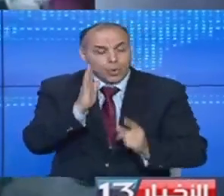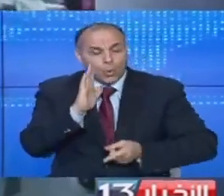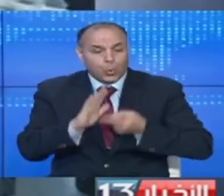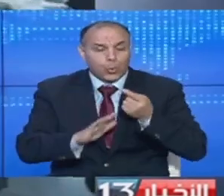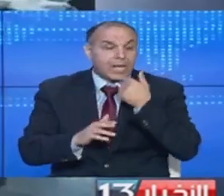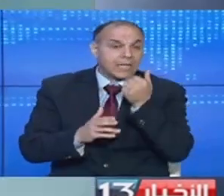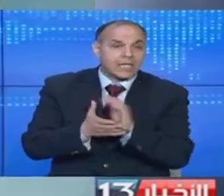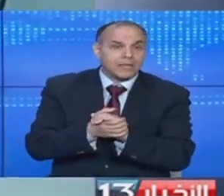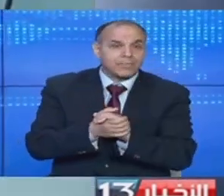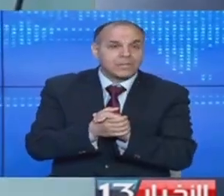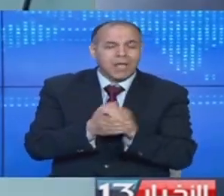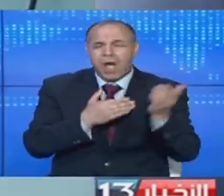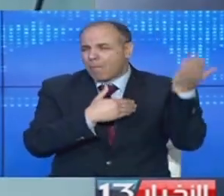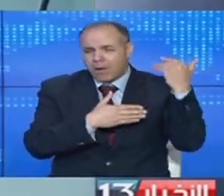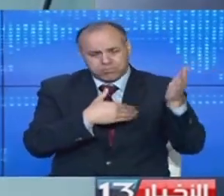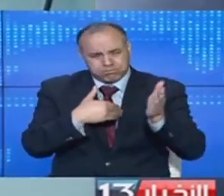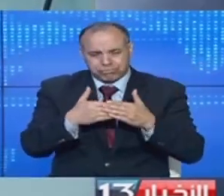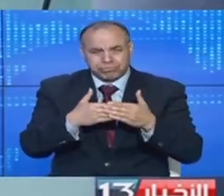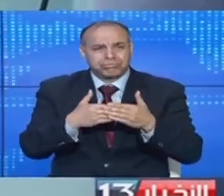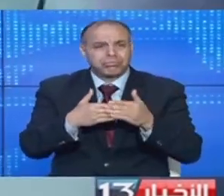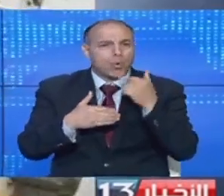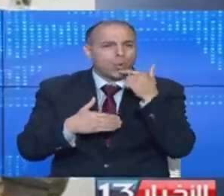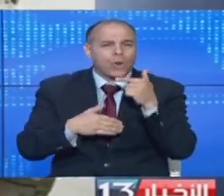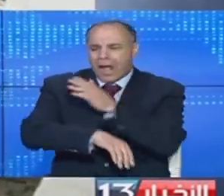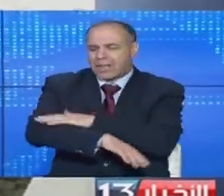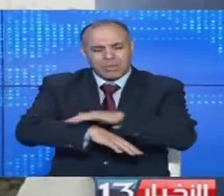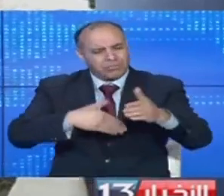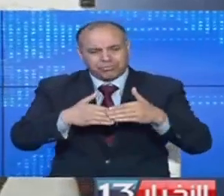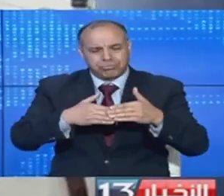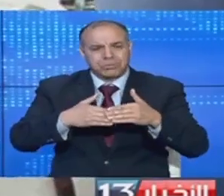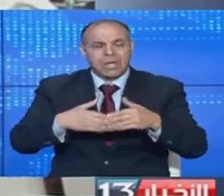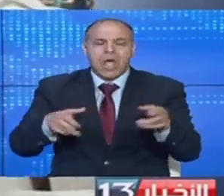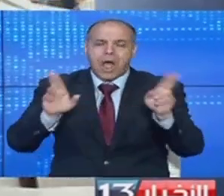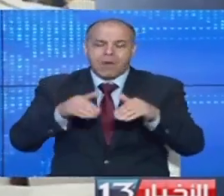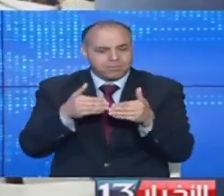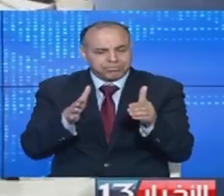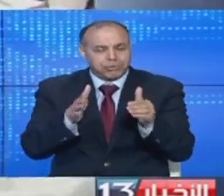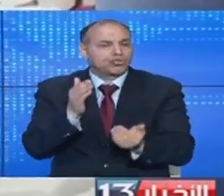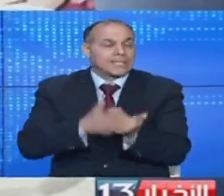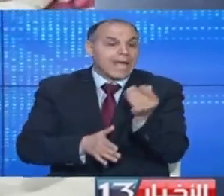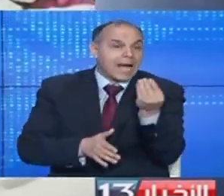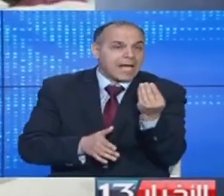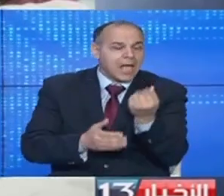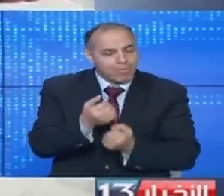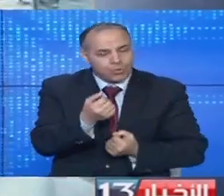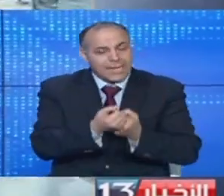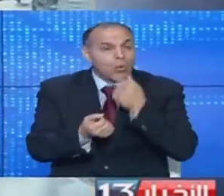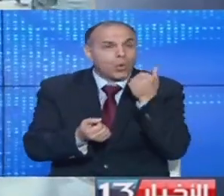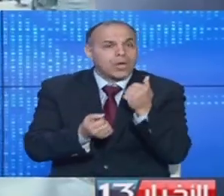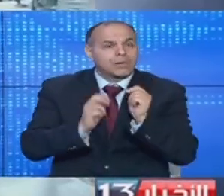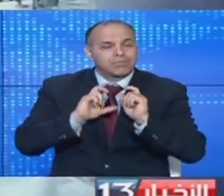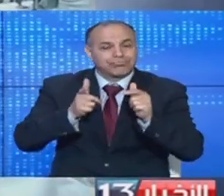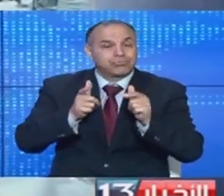التي كانت قد أغلقت أبوابها حماية لأعوانها ليعاد فتحها من جديد للمساعدة على